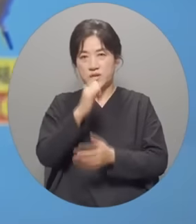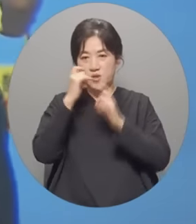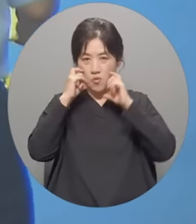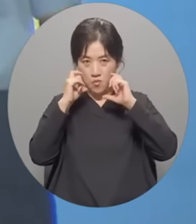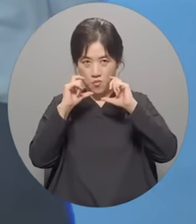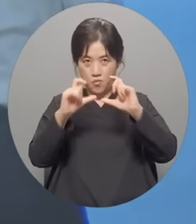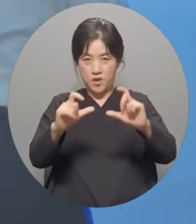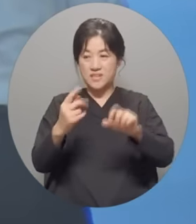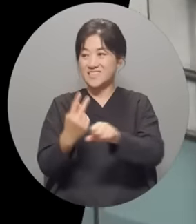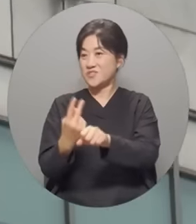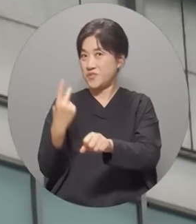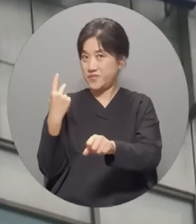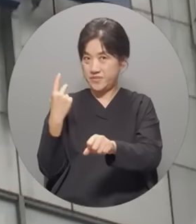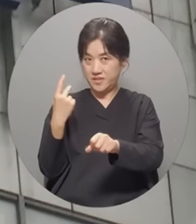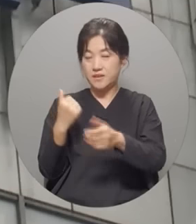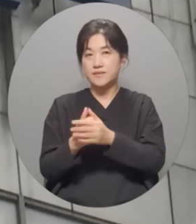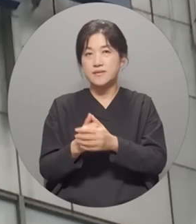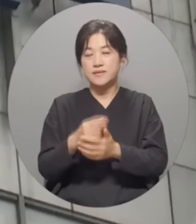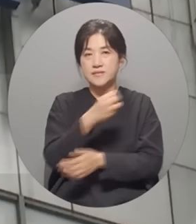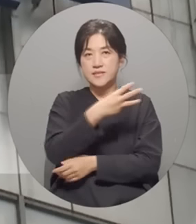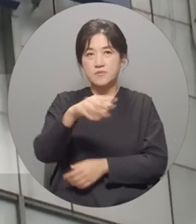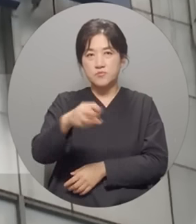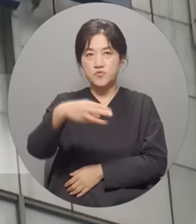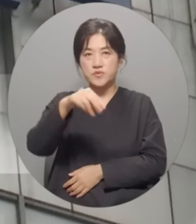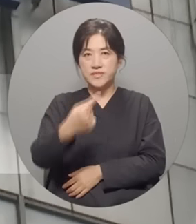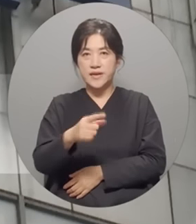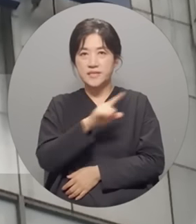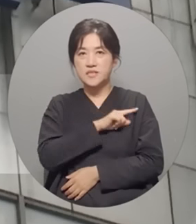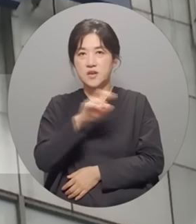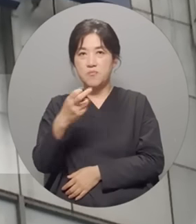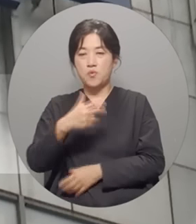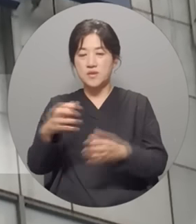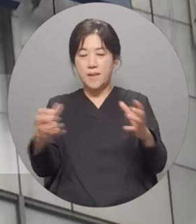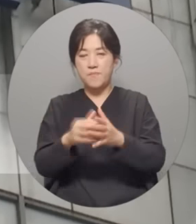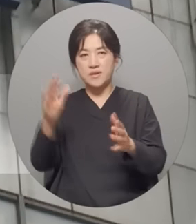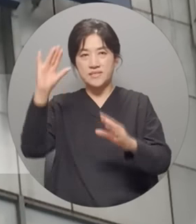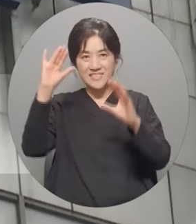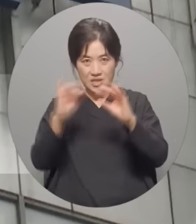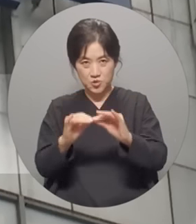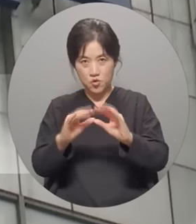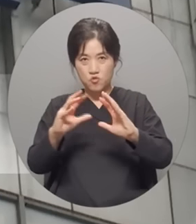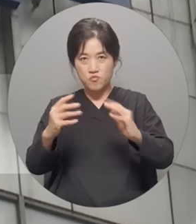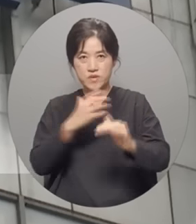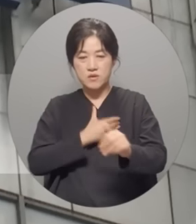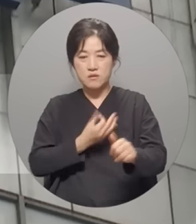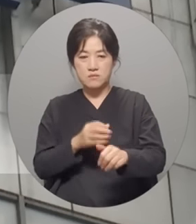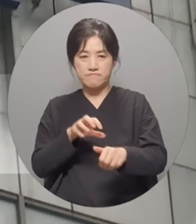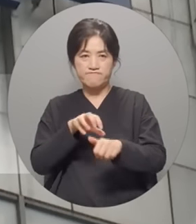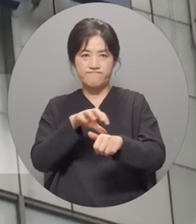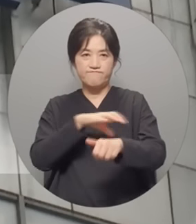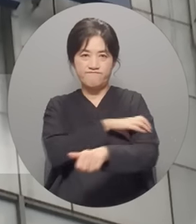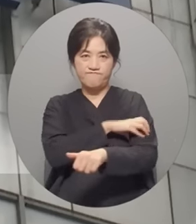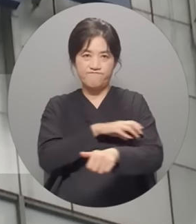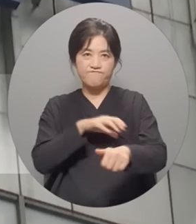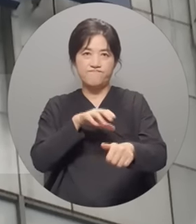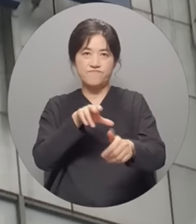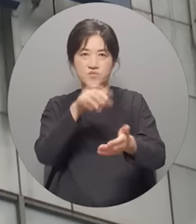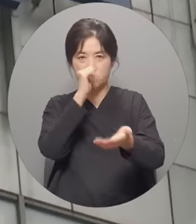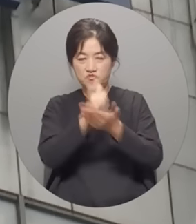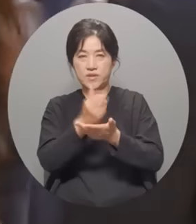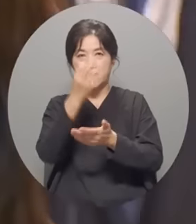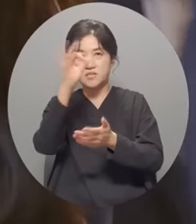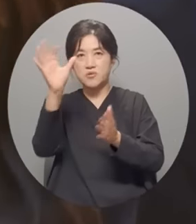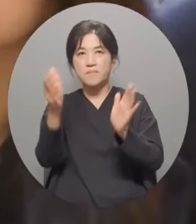2년 전입니다 삼성물산 제모 합병에 찬성하도록 국민연금에 압력을 행사한 혐의가 인정된